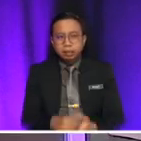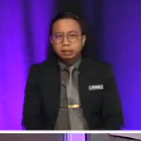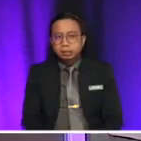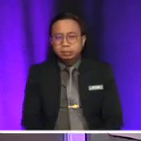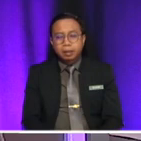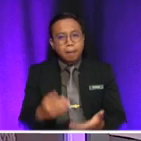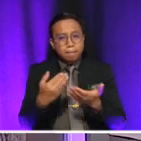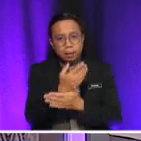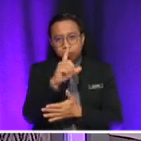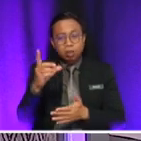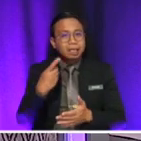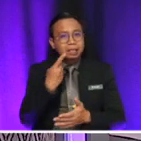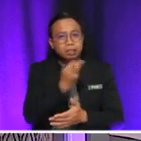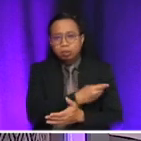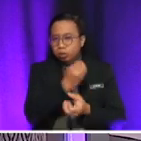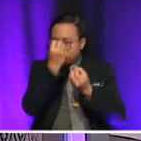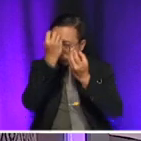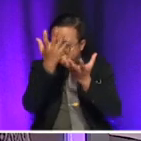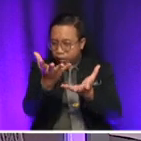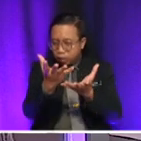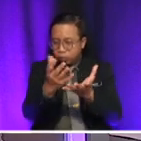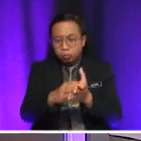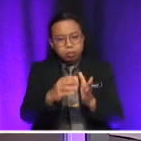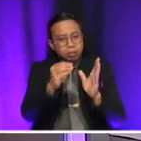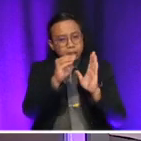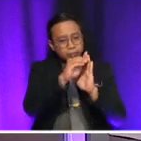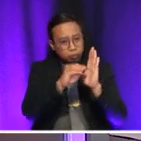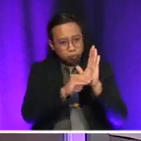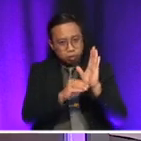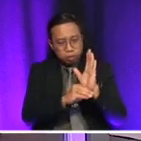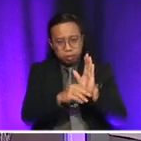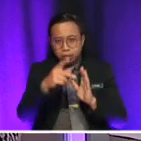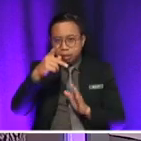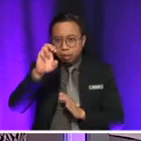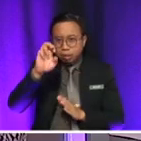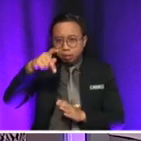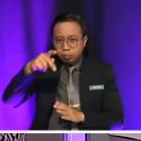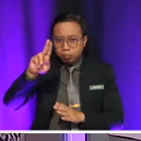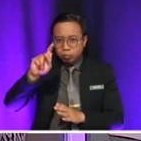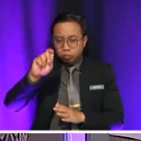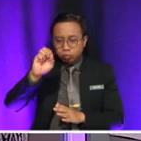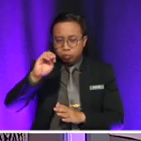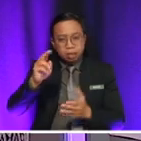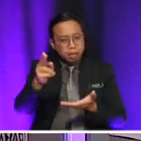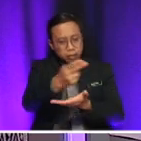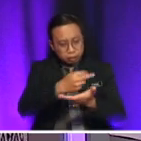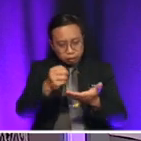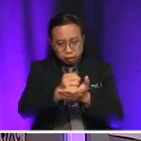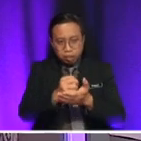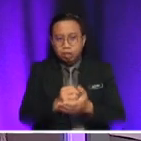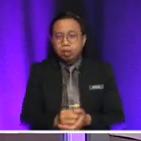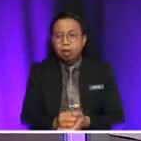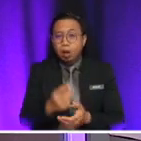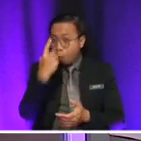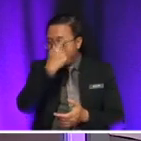barulah kita umumkan keputusan Oke keputusan pelihara ye Oke inilah wajah-wajah